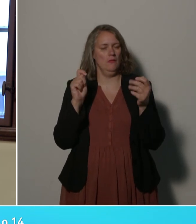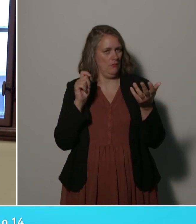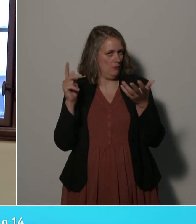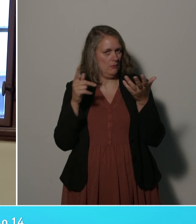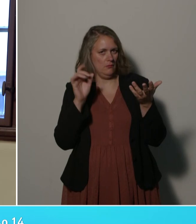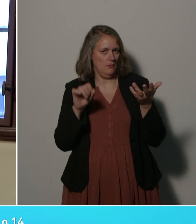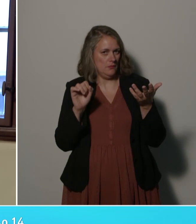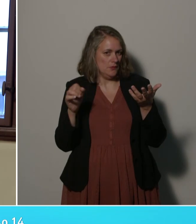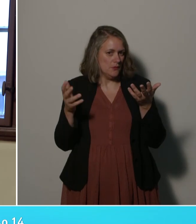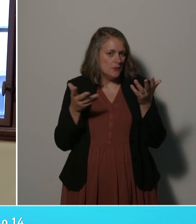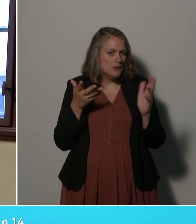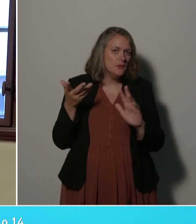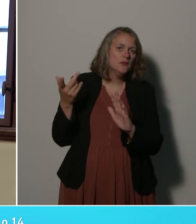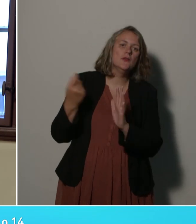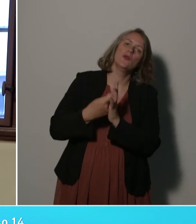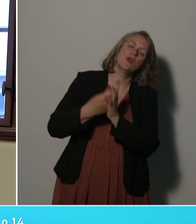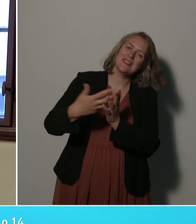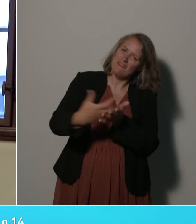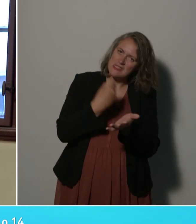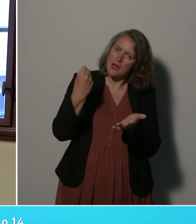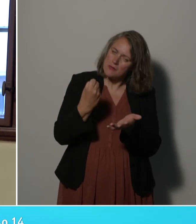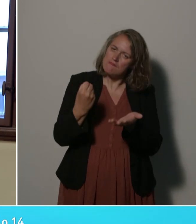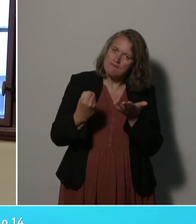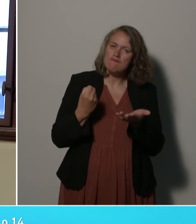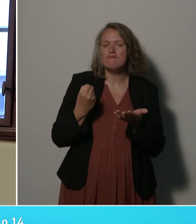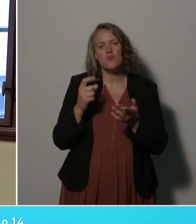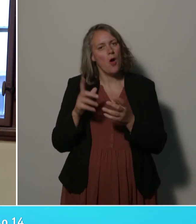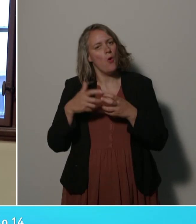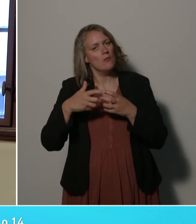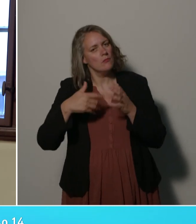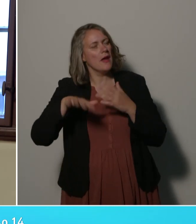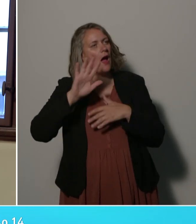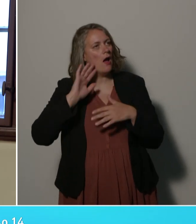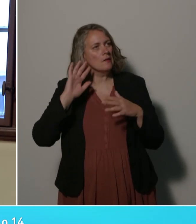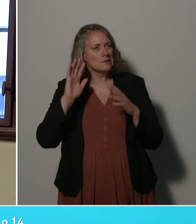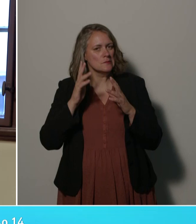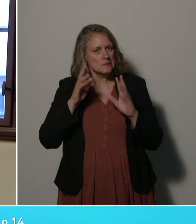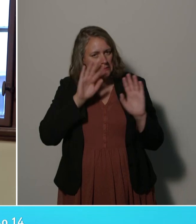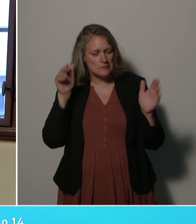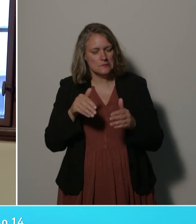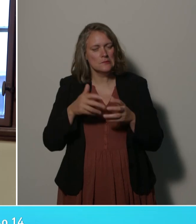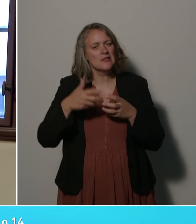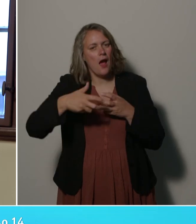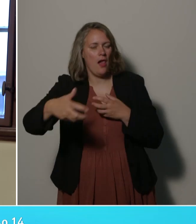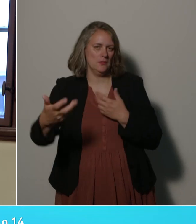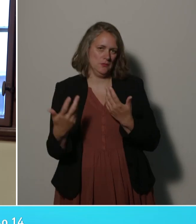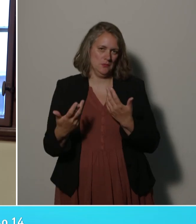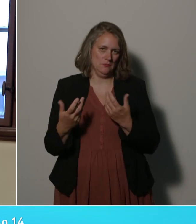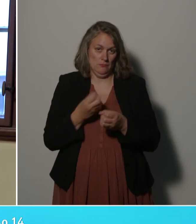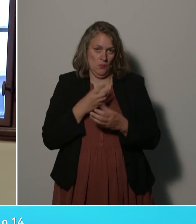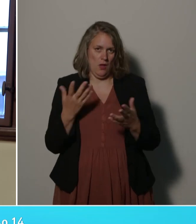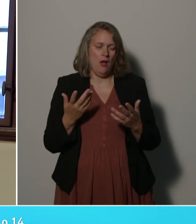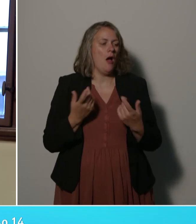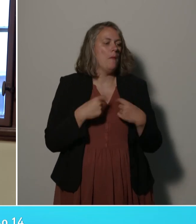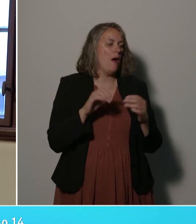durchaus sehr kosteneffizient oder auch nachhaltiger gestalten. Also tatsächlich, wie die Baustelle eingerichtet wird, wie